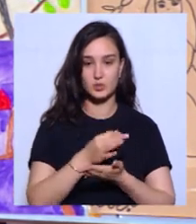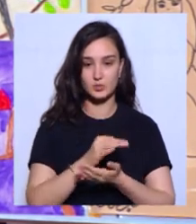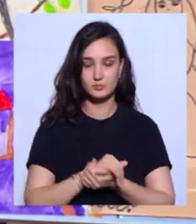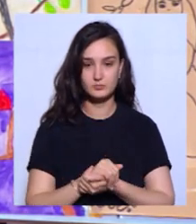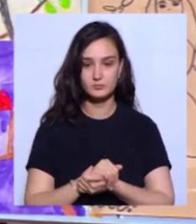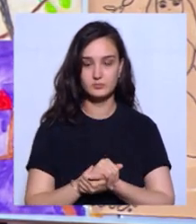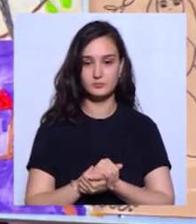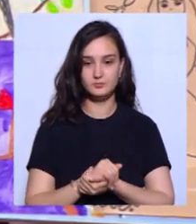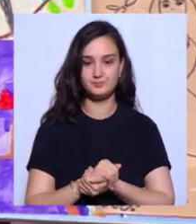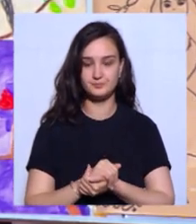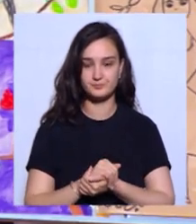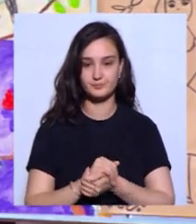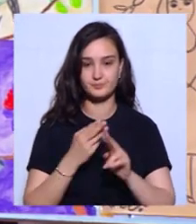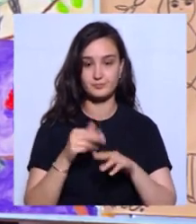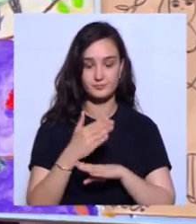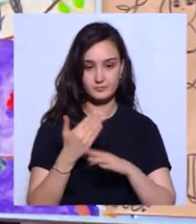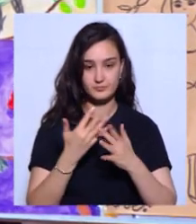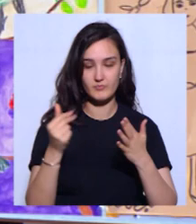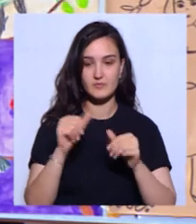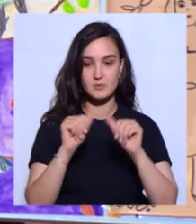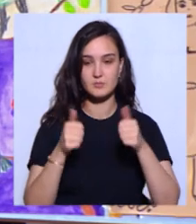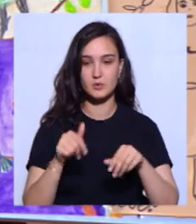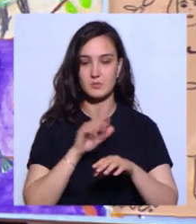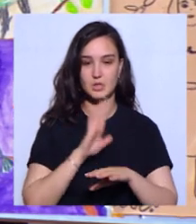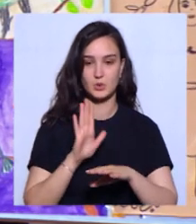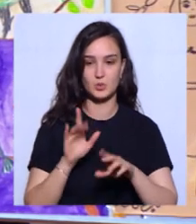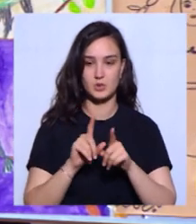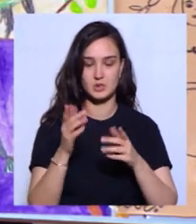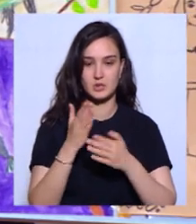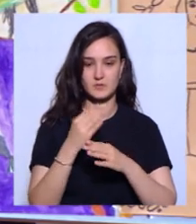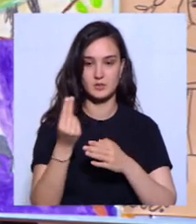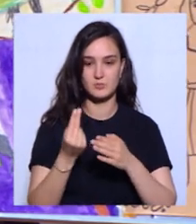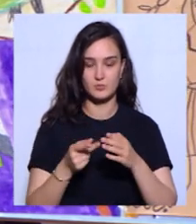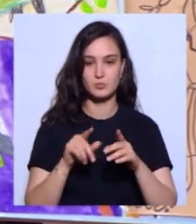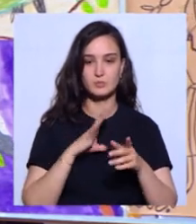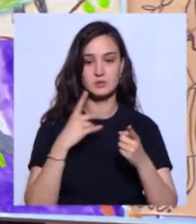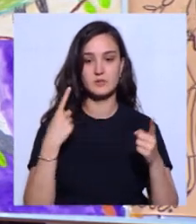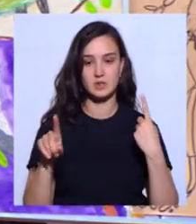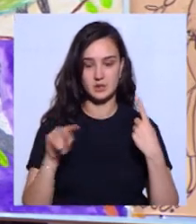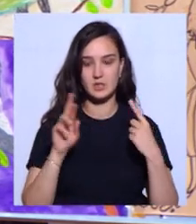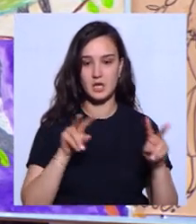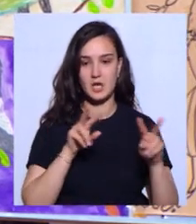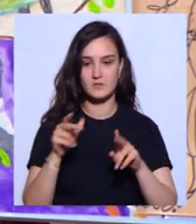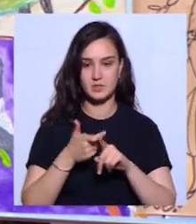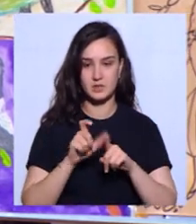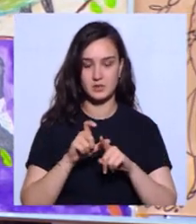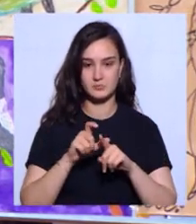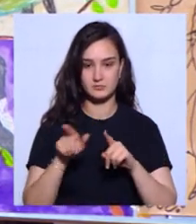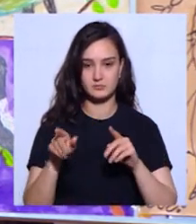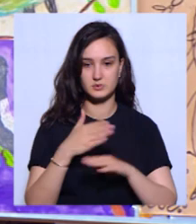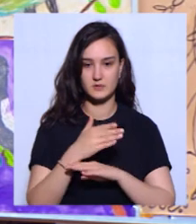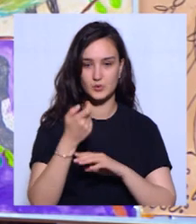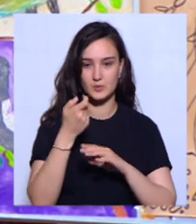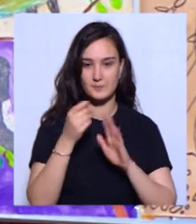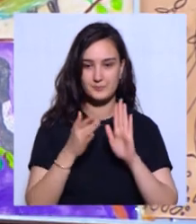აი ეს თევზის ფორმა არ იყო, ეს თევზის ფორმა ცოტა სხვანაირი იყო, მაგრამ ძალიან გავდა თევზს. ცოტა მივაწვე თევზის ფორმა და